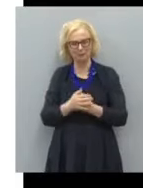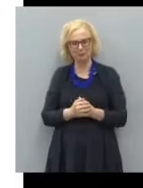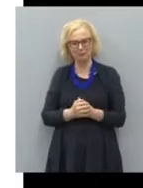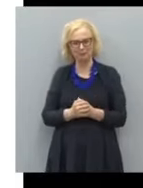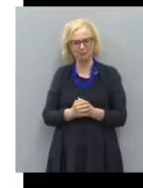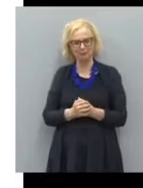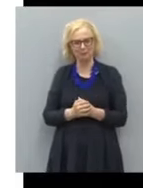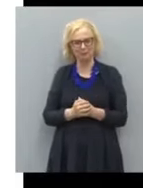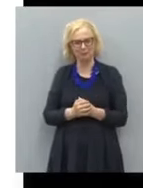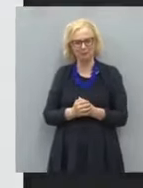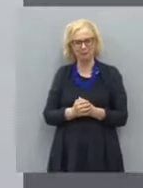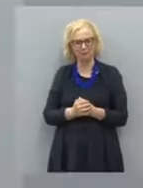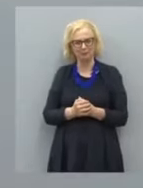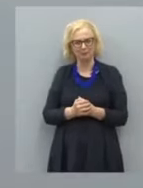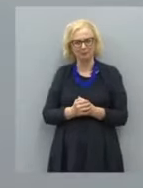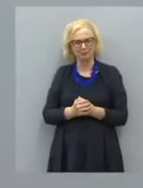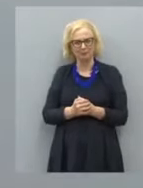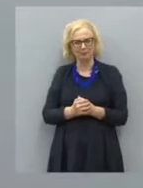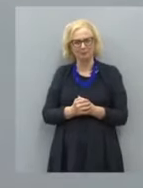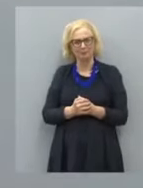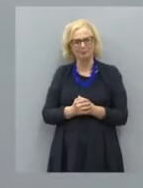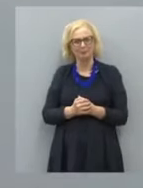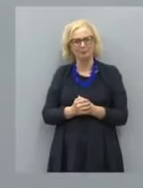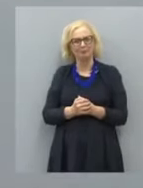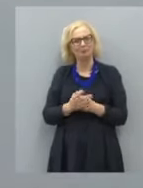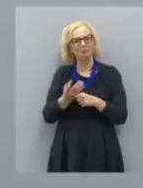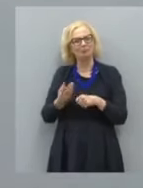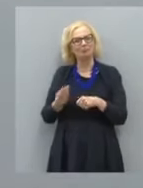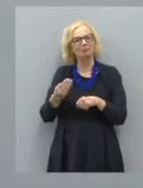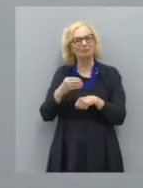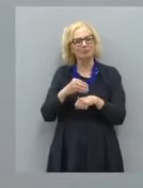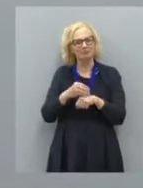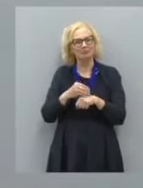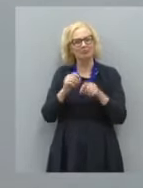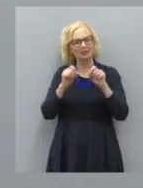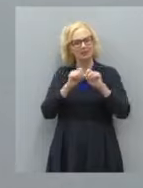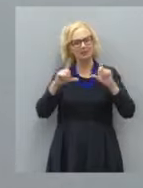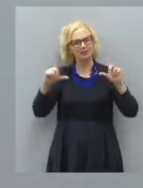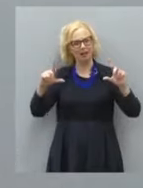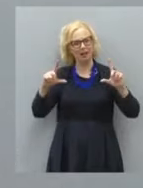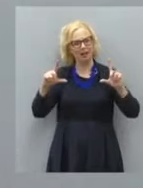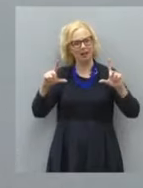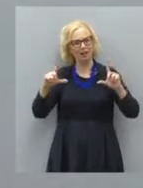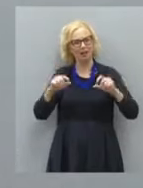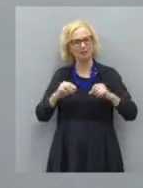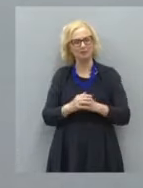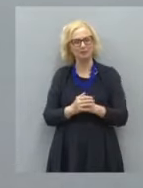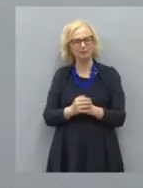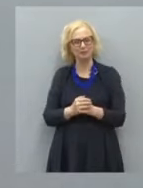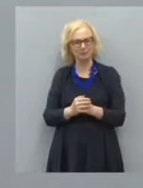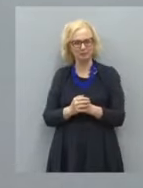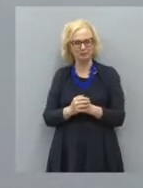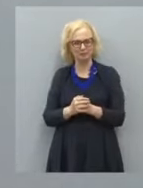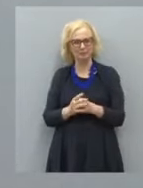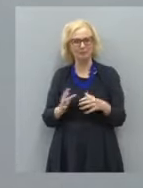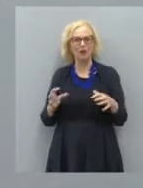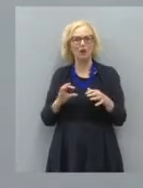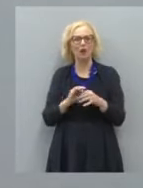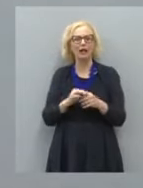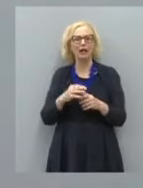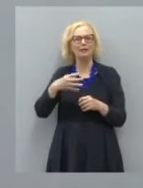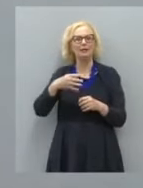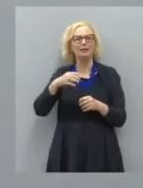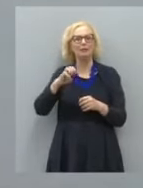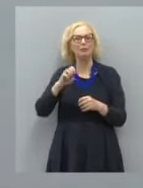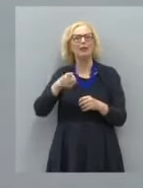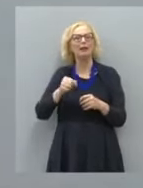andiamo su l'ulteriore slide successiva andiamo a parlare dei mega trend voi sapete